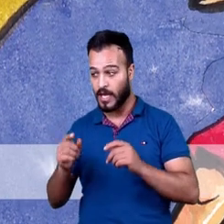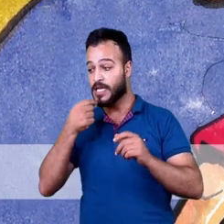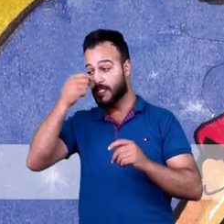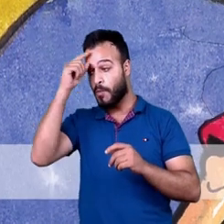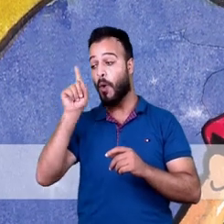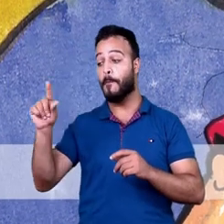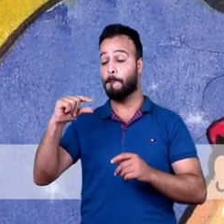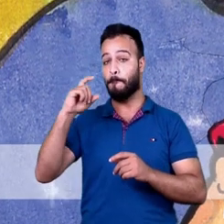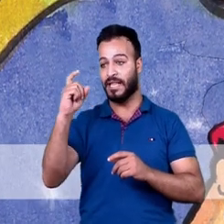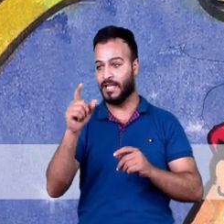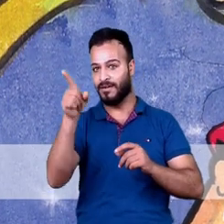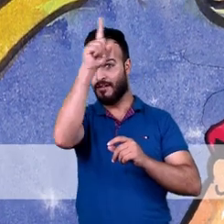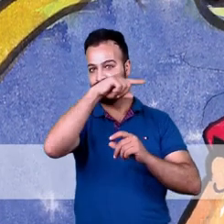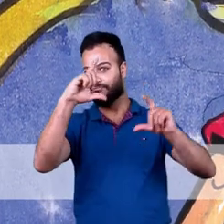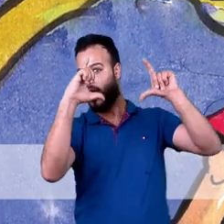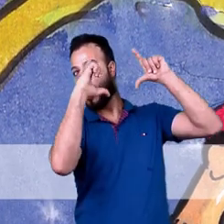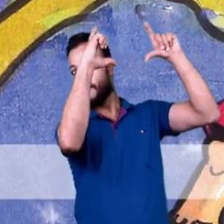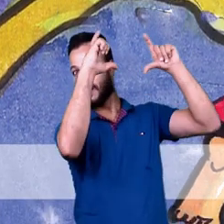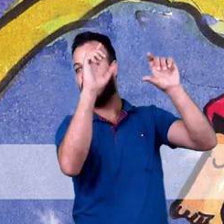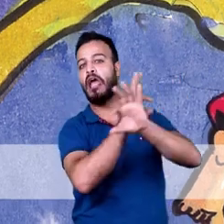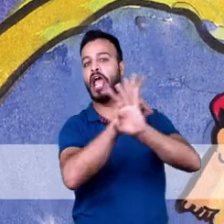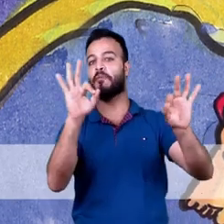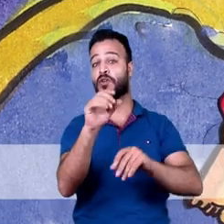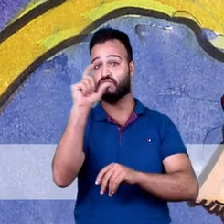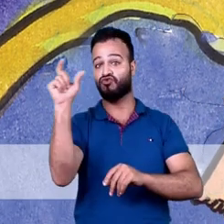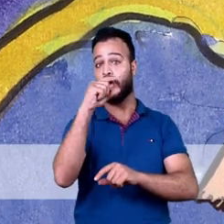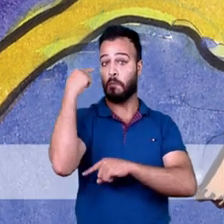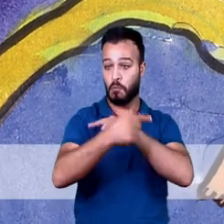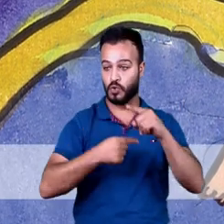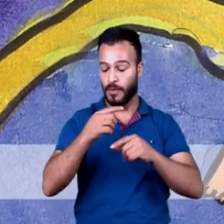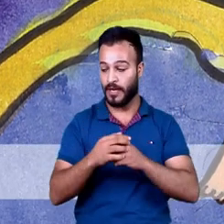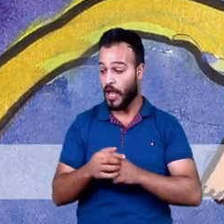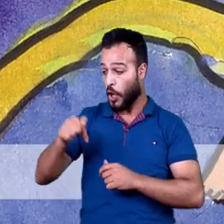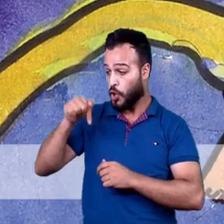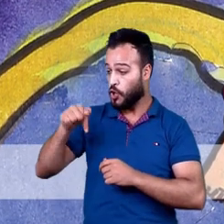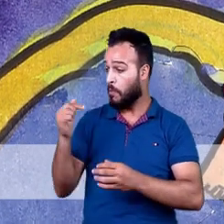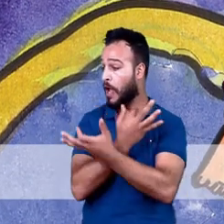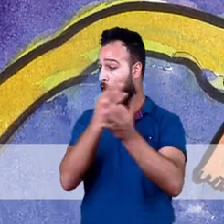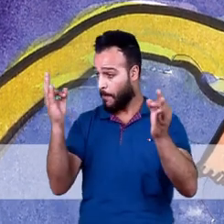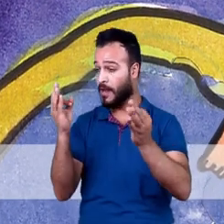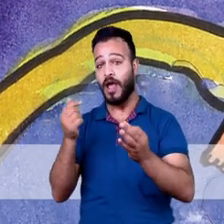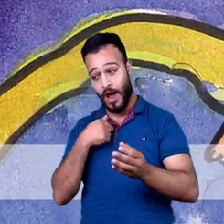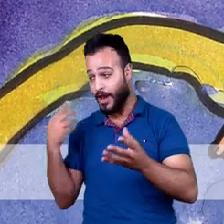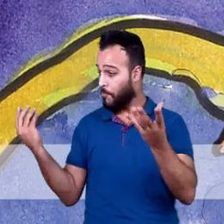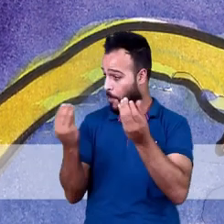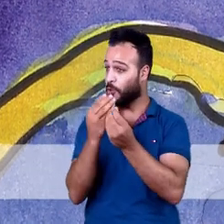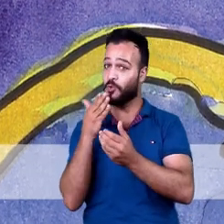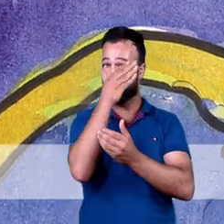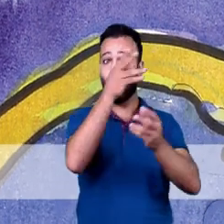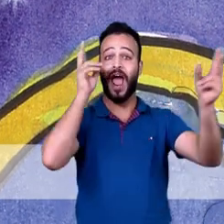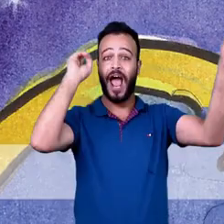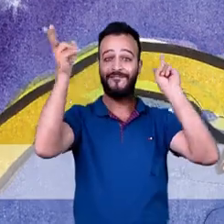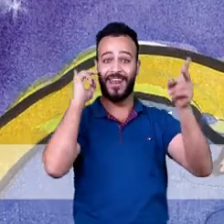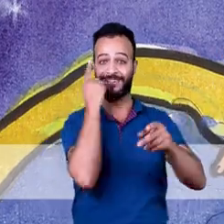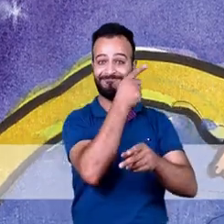بالبدر الذي يكتمل كل شهر؟ اليوم يكتمل لذلك نحتفل.